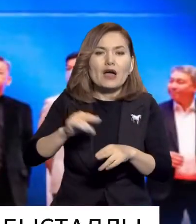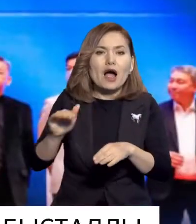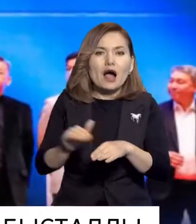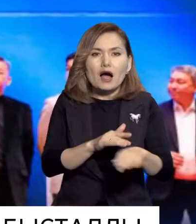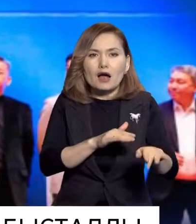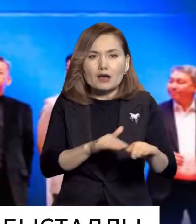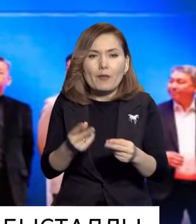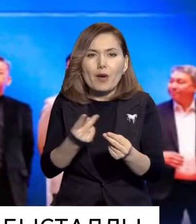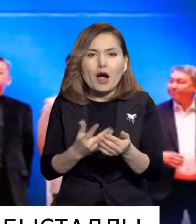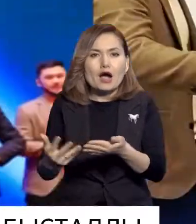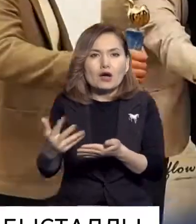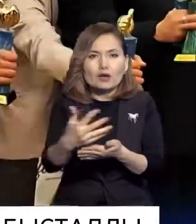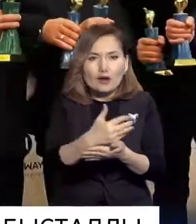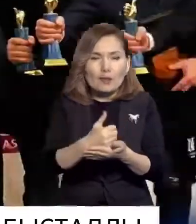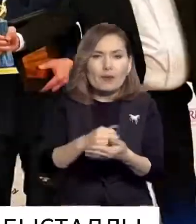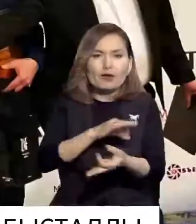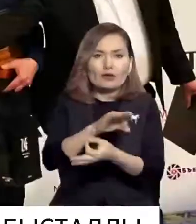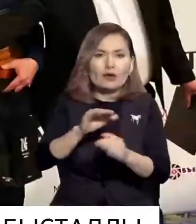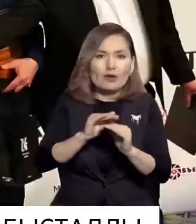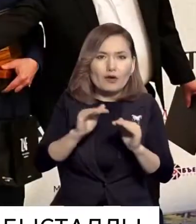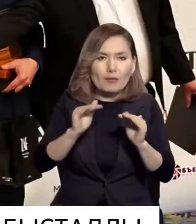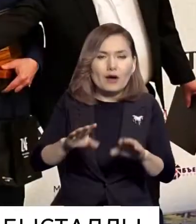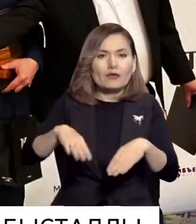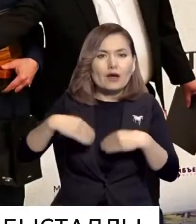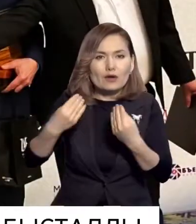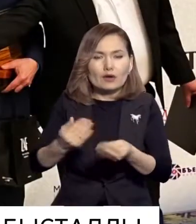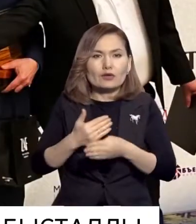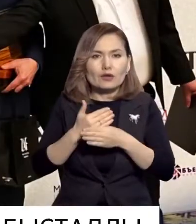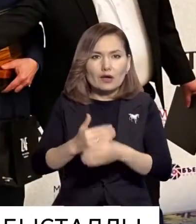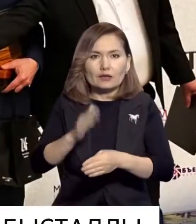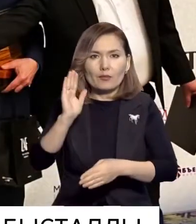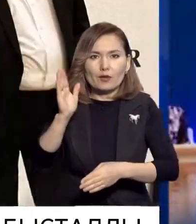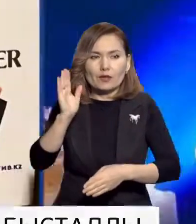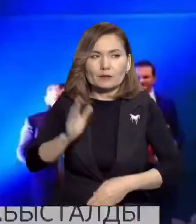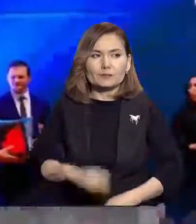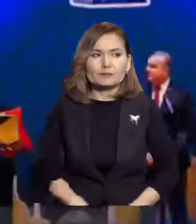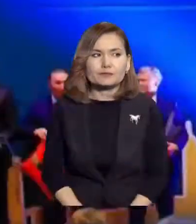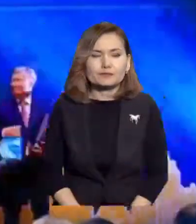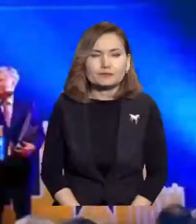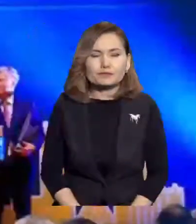Одан түскен қаржы қайырымдылыққа жұмсалатын болды. Мақпал Ауғанбай,